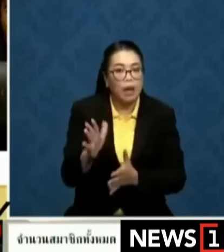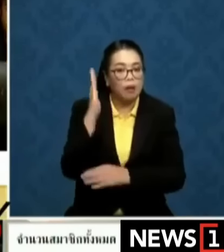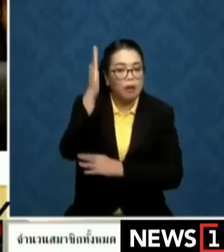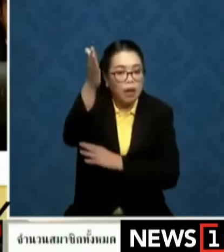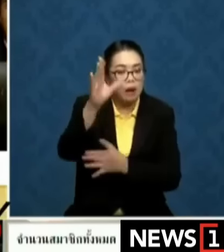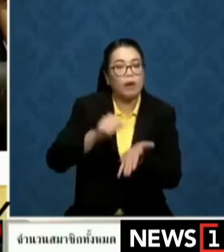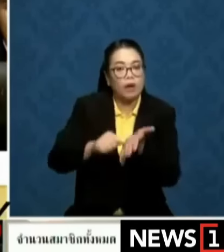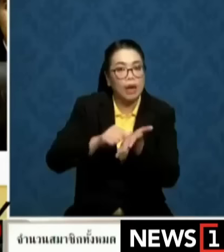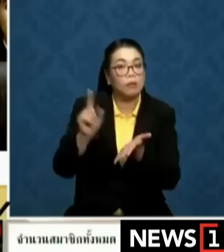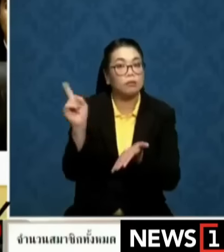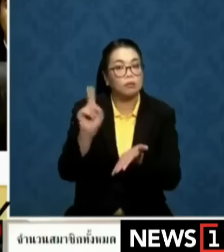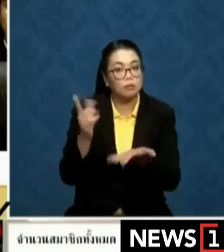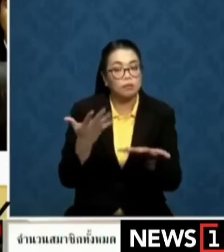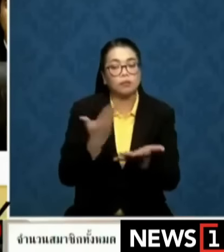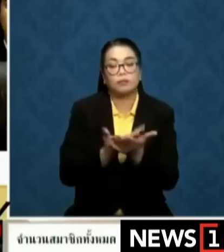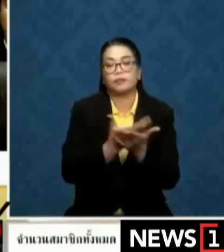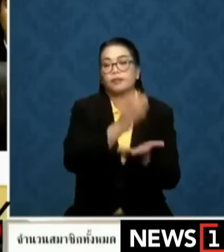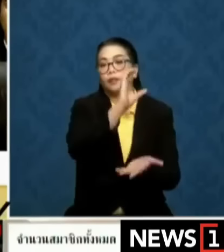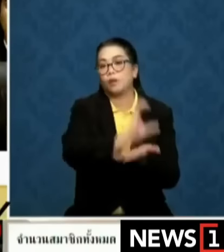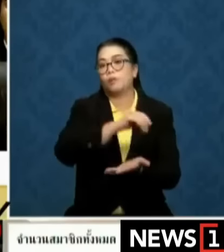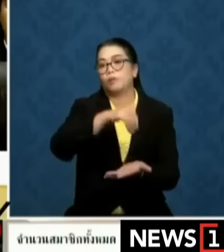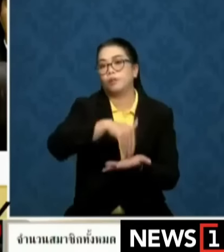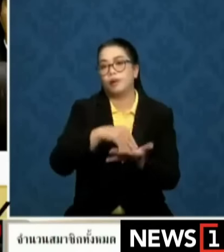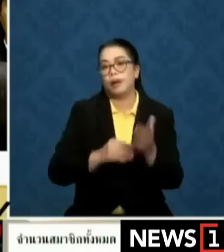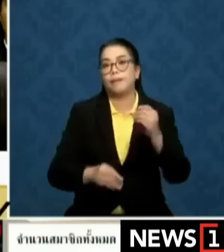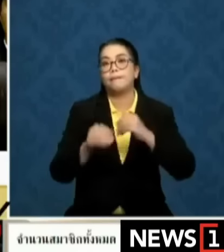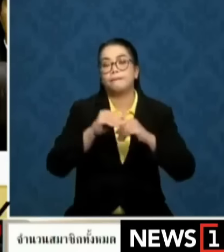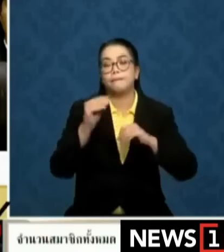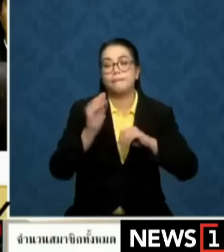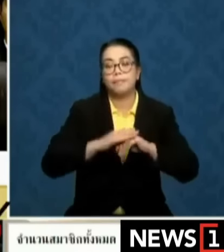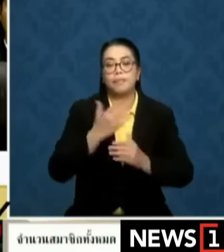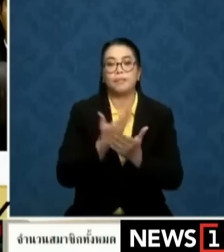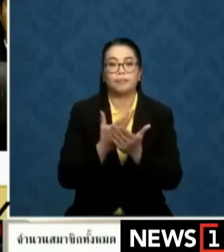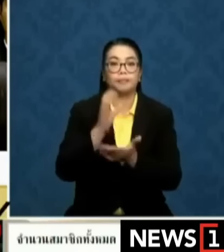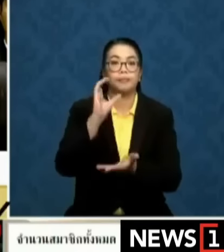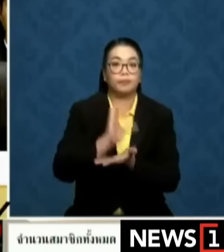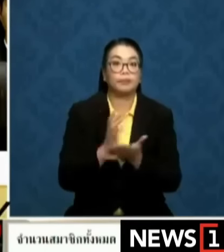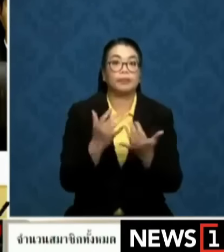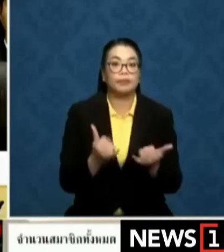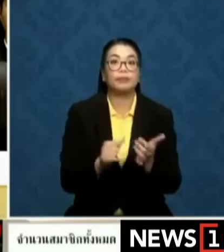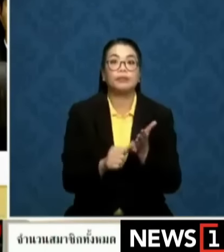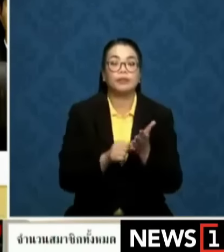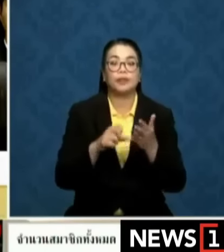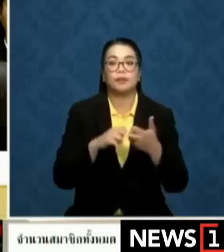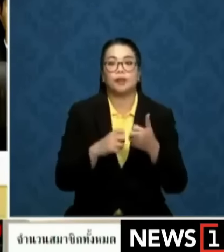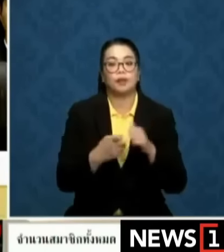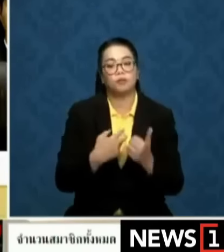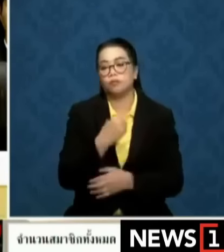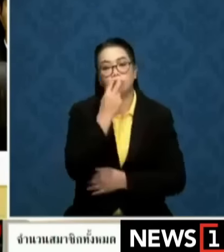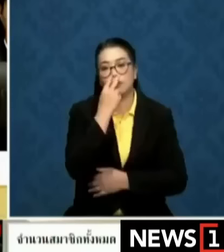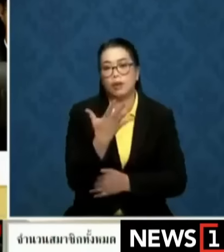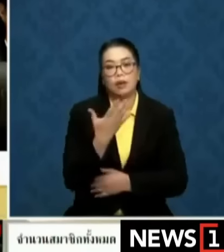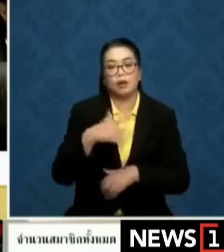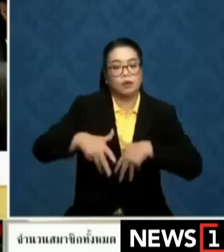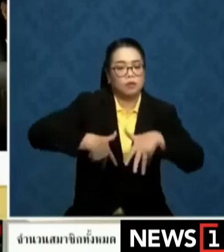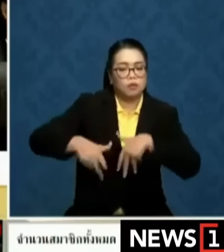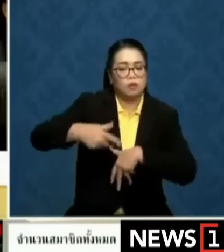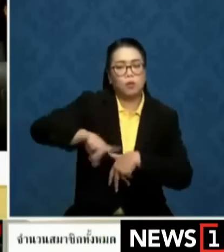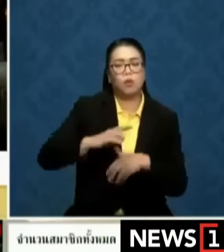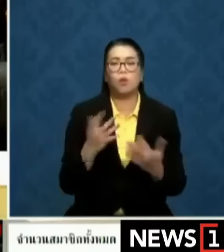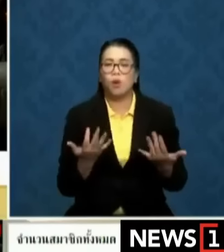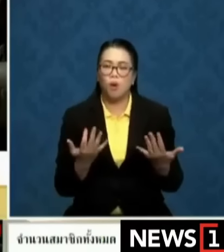จำเป็นไม่แพ้กันนะท่านเราอย่าไปดูเบาความโกรธความไม่พอใจของประชาชนนะวันนี้กฎหมายอาจจะยังไปไม่ถึงยังเอาผิดไม่ได้